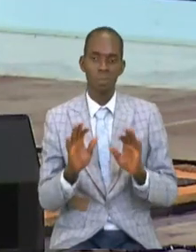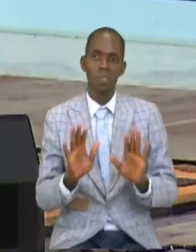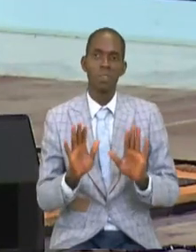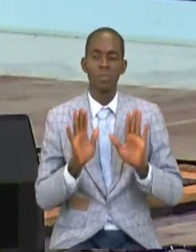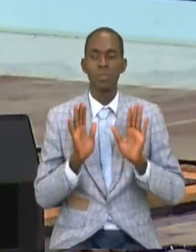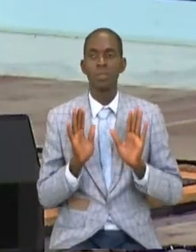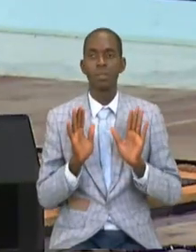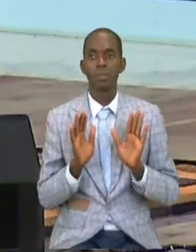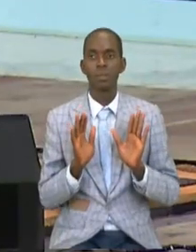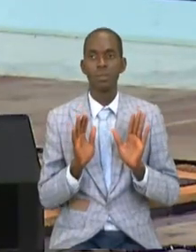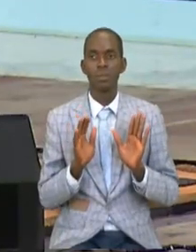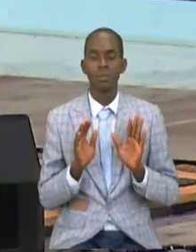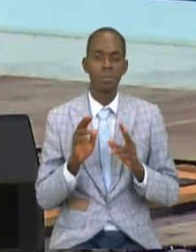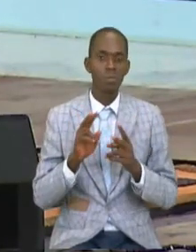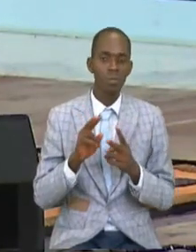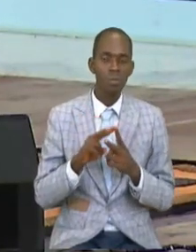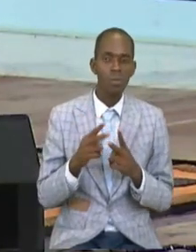esprit de timidité